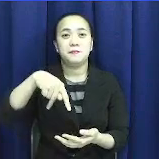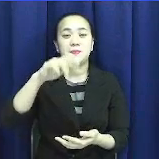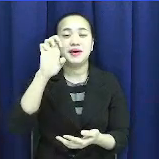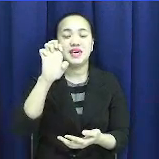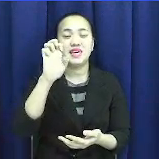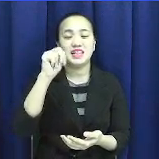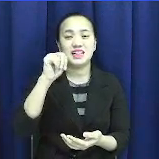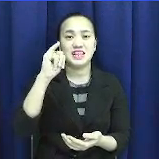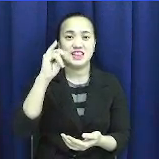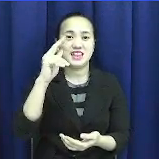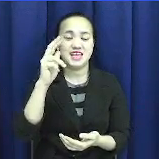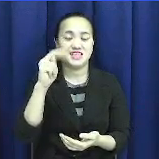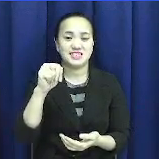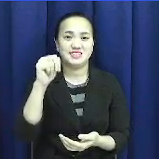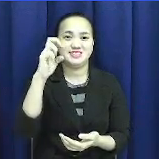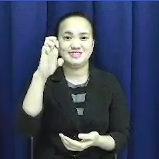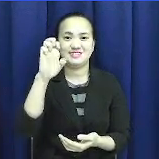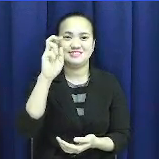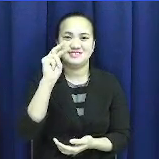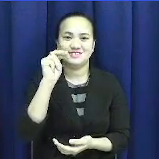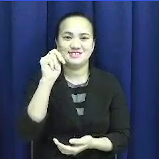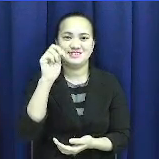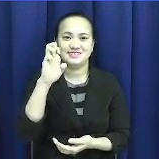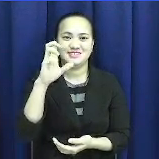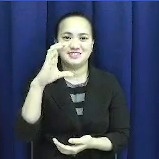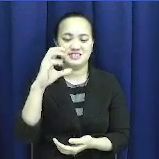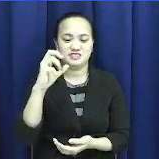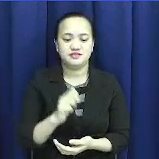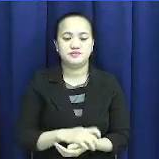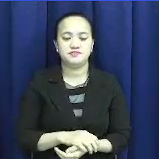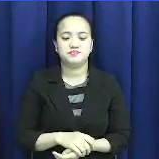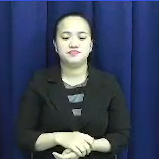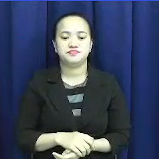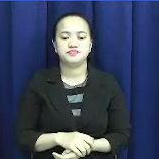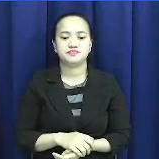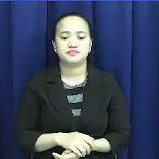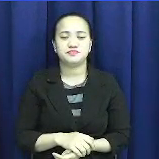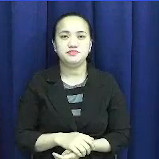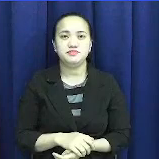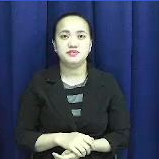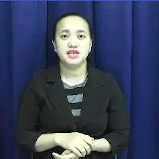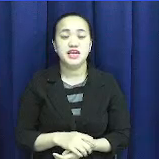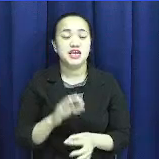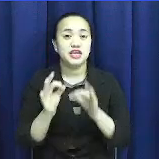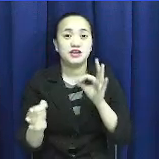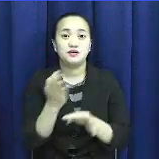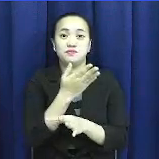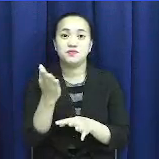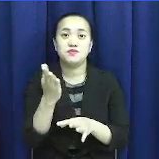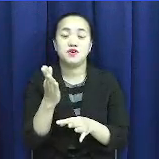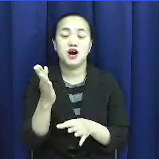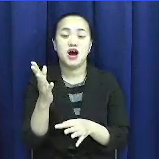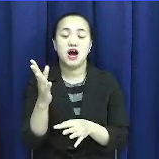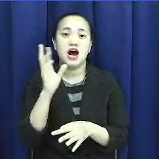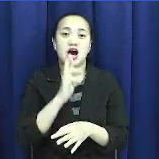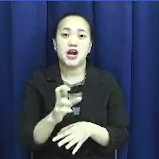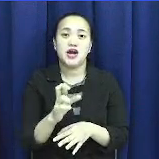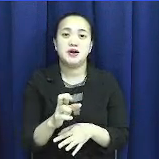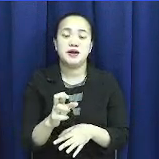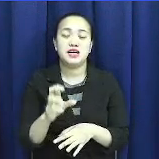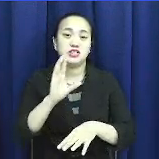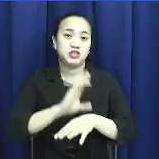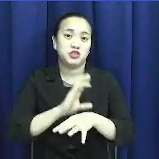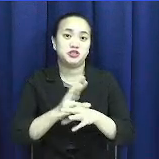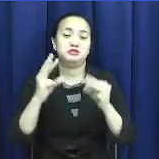ng Christian Bible Baptist Church, Port Bonifacio, sana naman ay walang nagpapako sa inyo. Ano? Maaaring yung iba siguro na